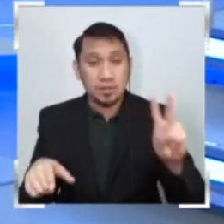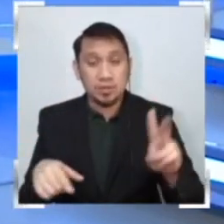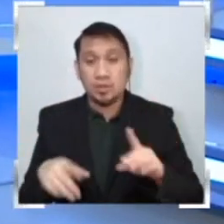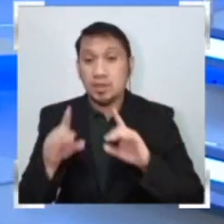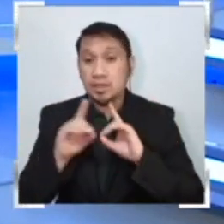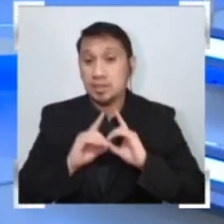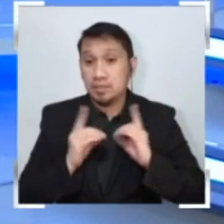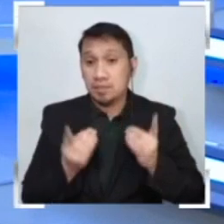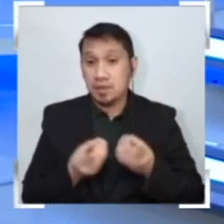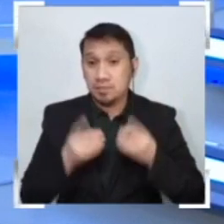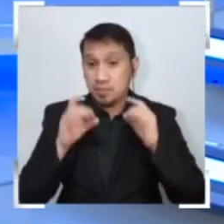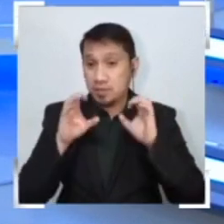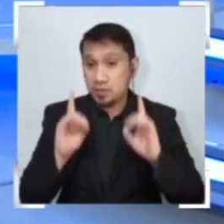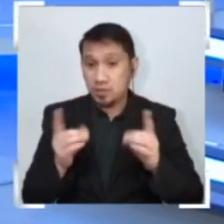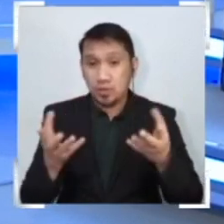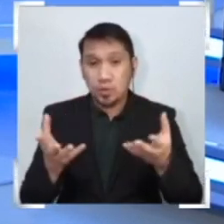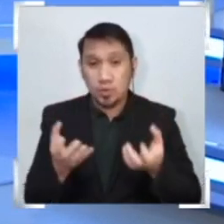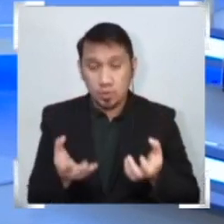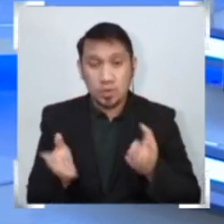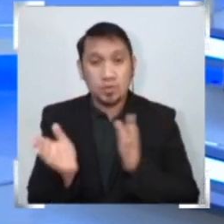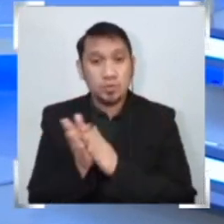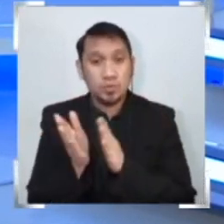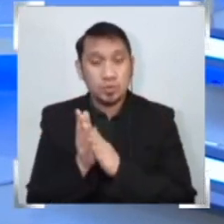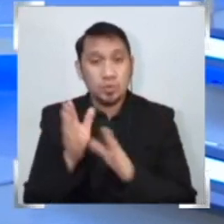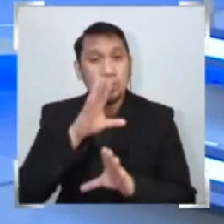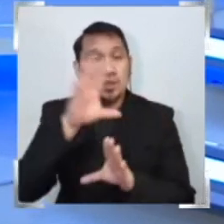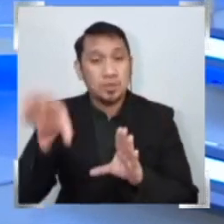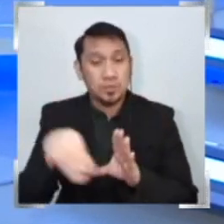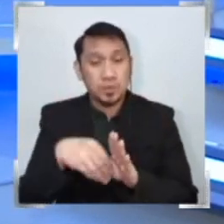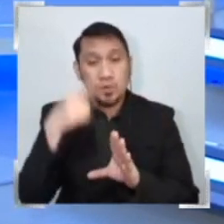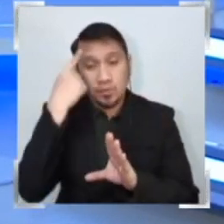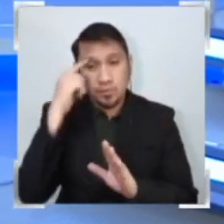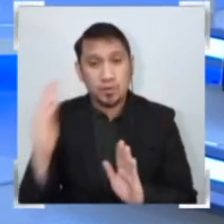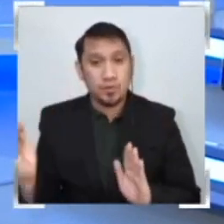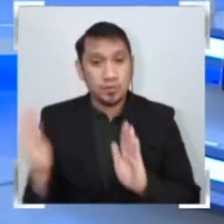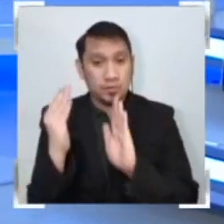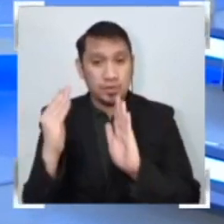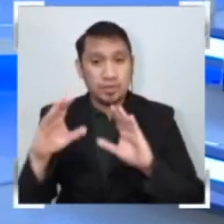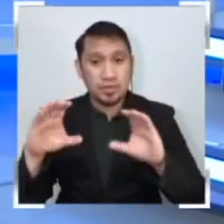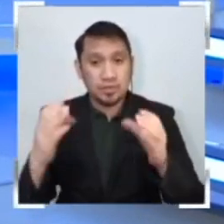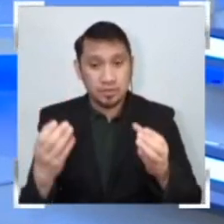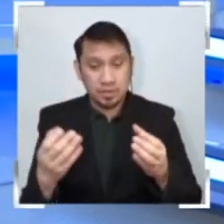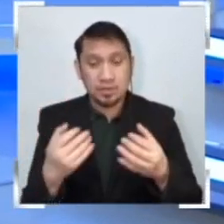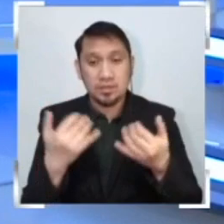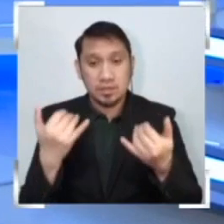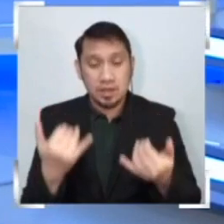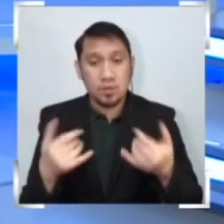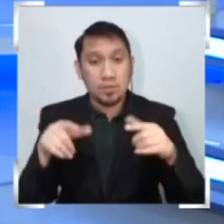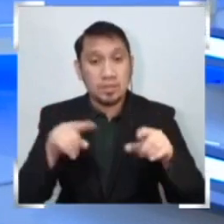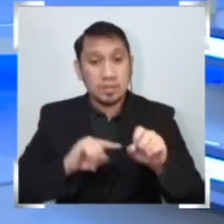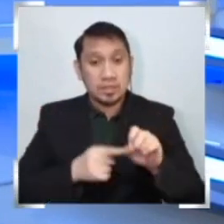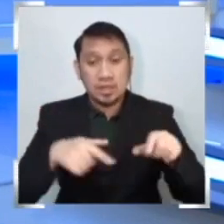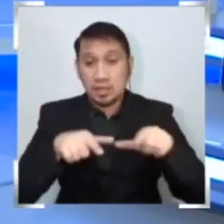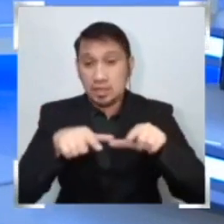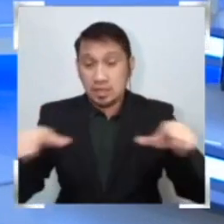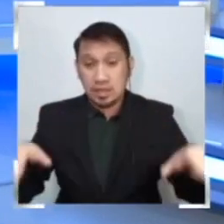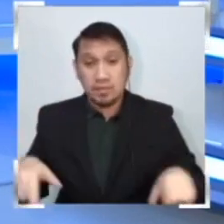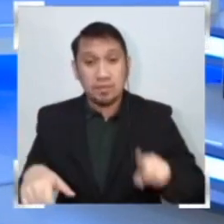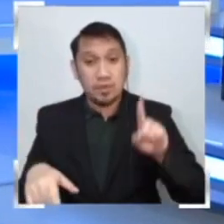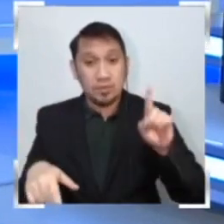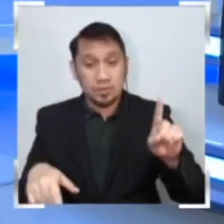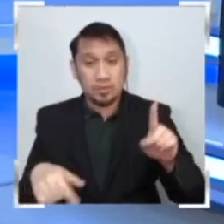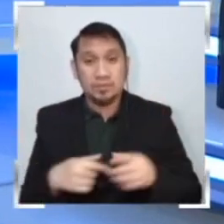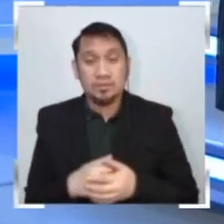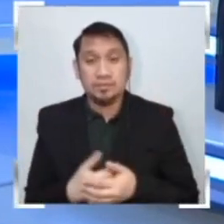gustong madagdagan ang mga paaralang kasali sa face-to-face classes kapag bumaba na sa Alert Level 1 ang maraming pang lugar sa bansa.